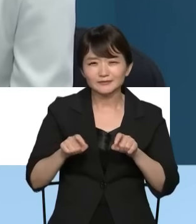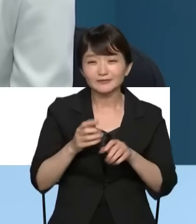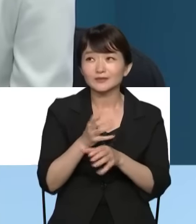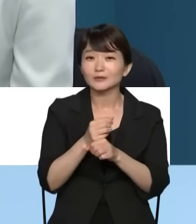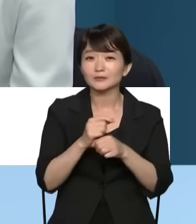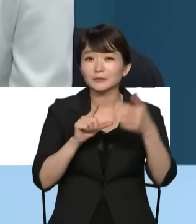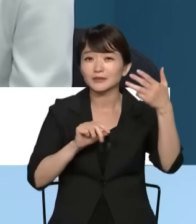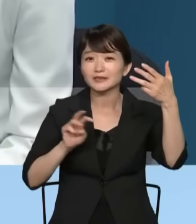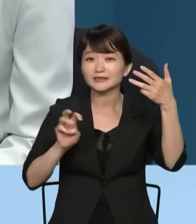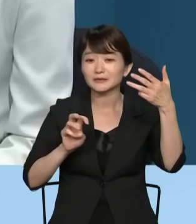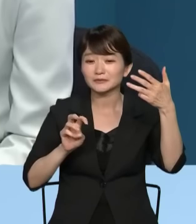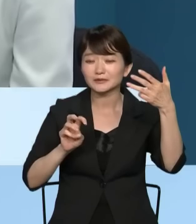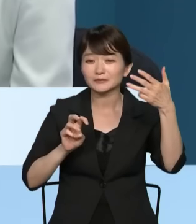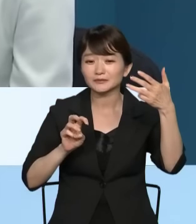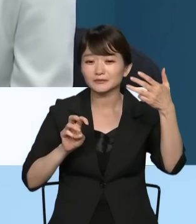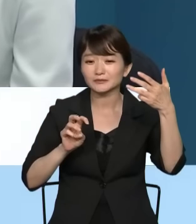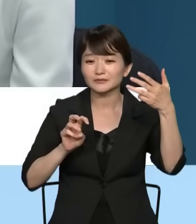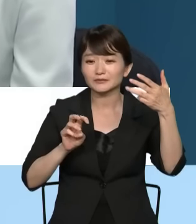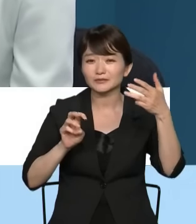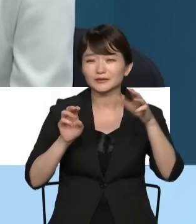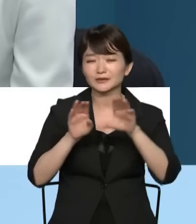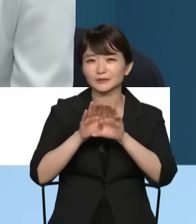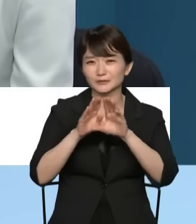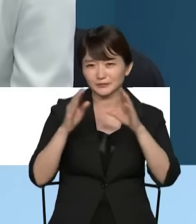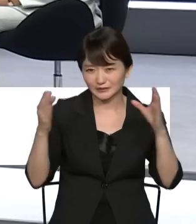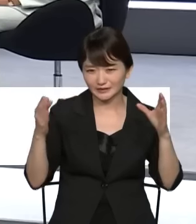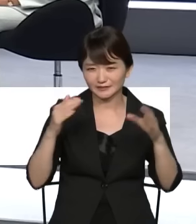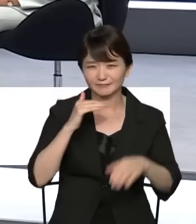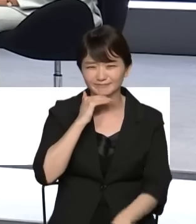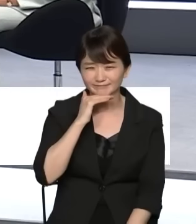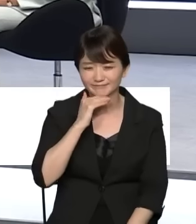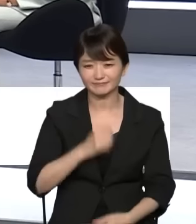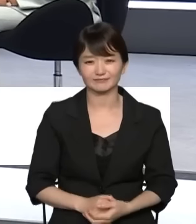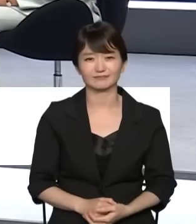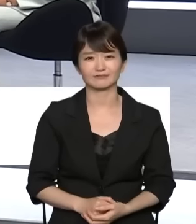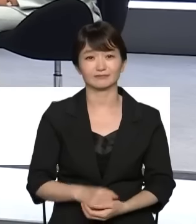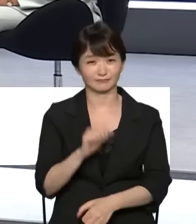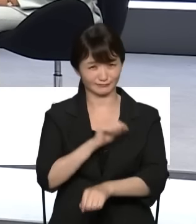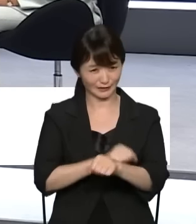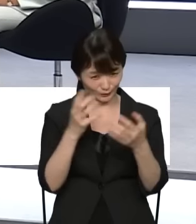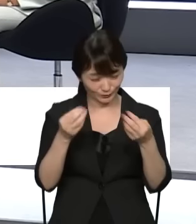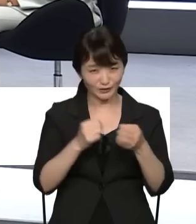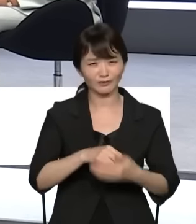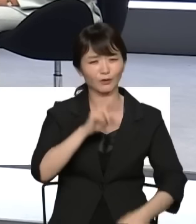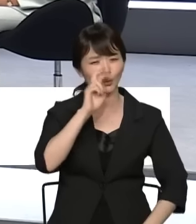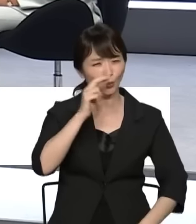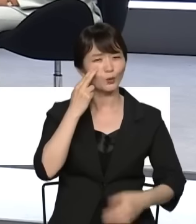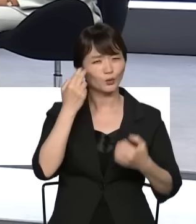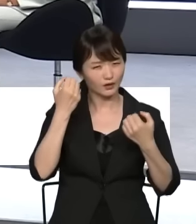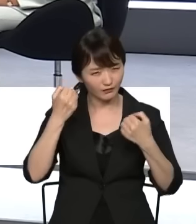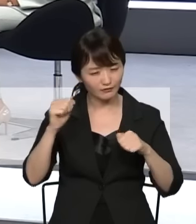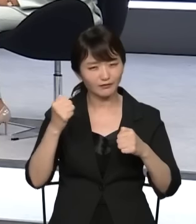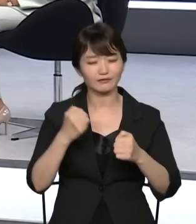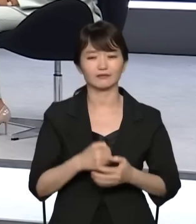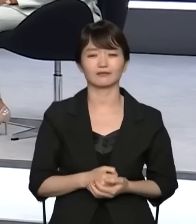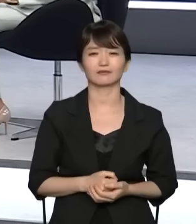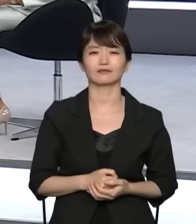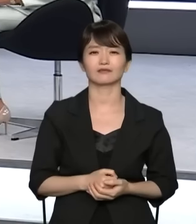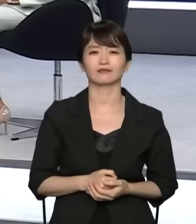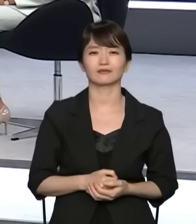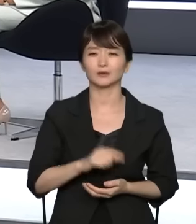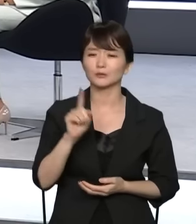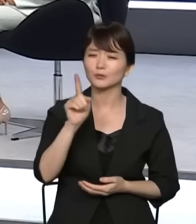30일에 나오는 거였는데. 네, 곧 있으면 오픈이라. 네, 기다리고 있습니다. 잘하는 게 많으시잖아요. 노래, 연기. 네. 근데 뭘